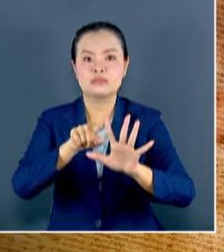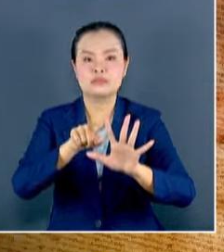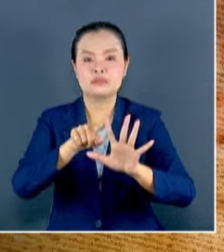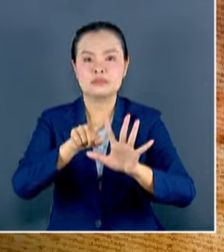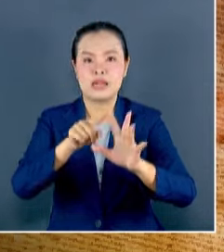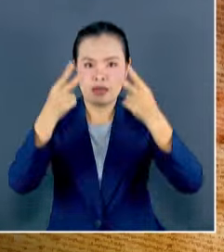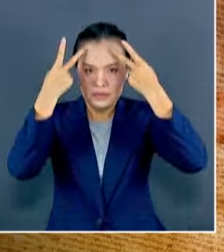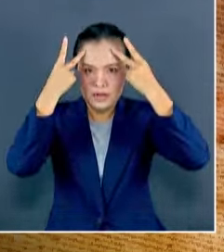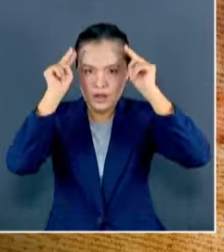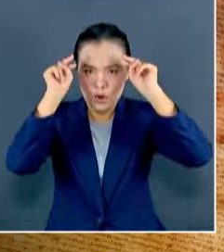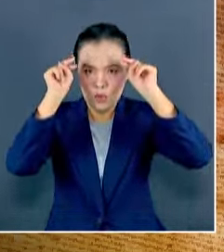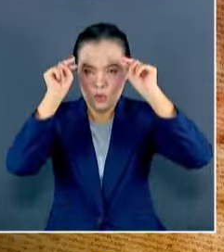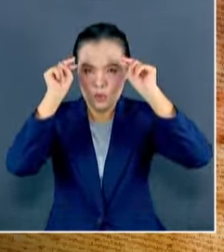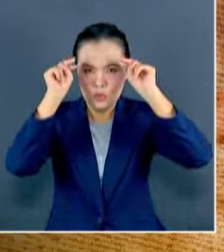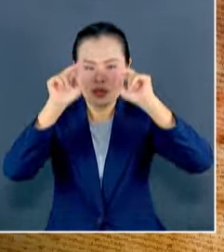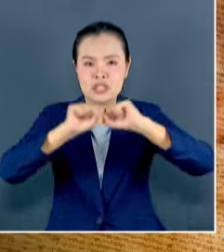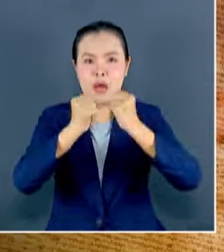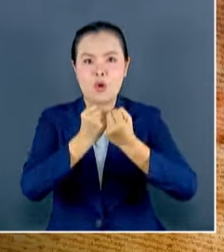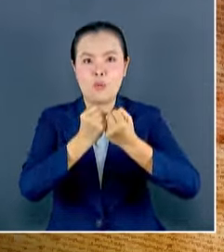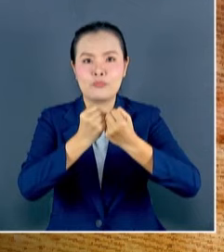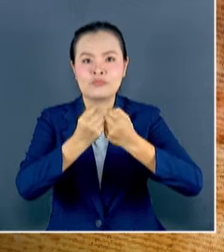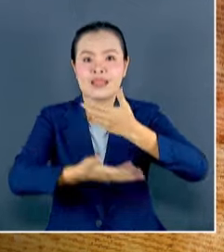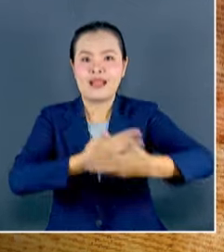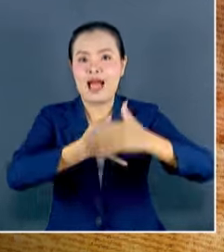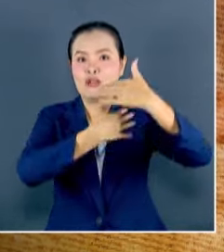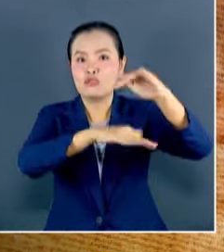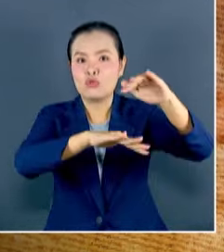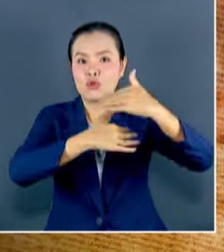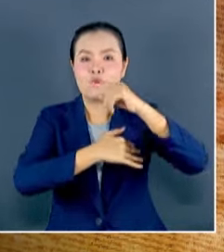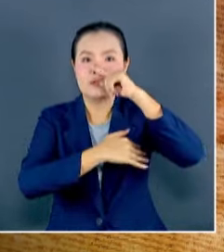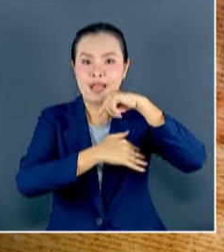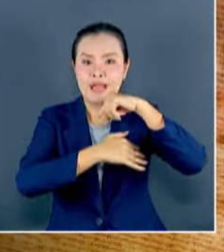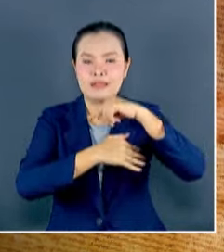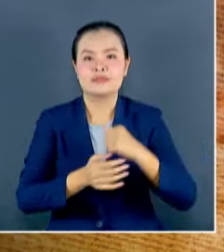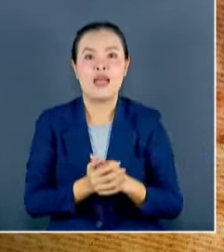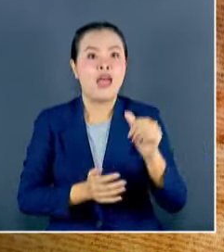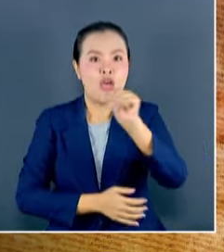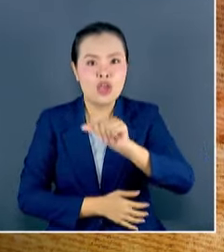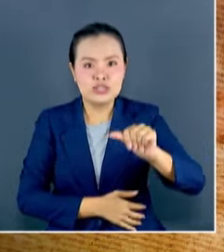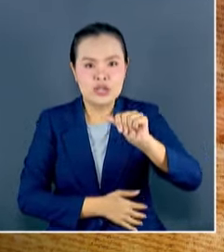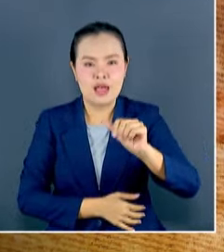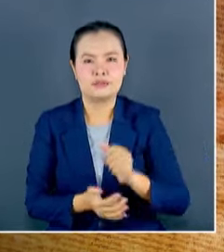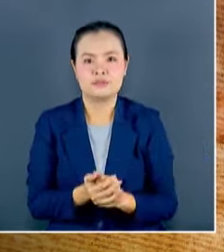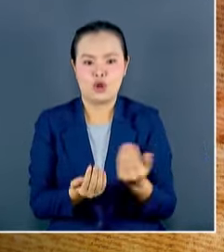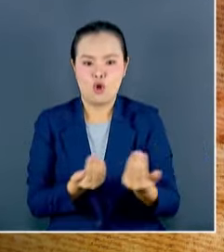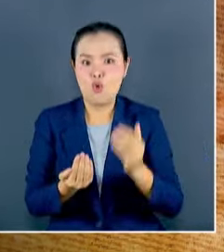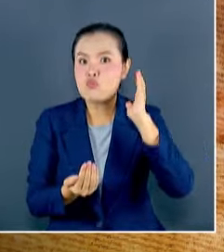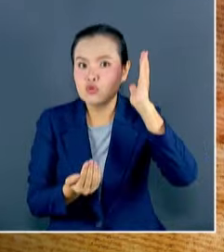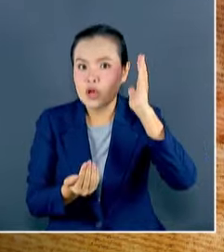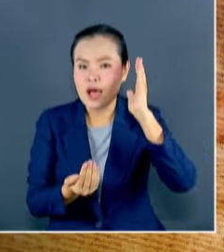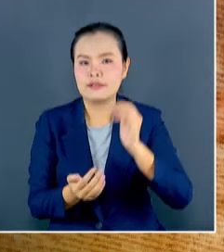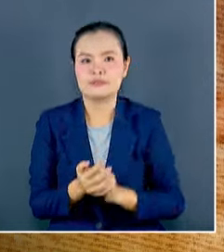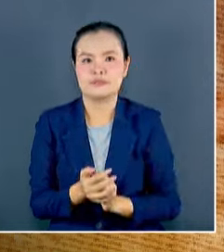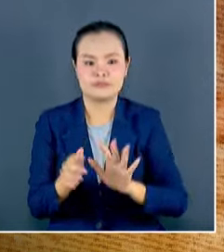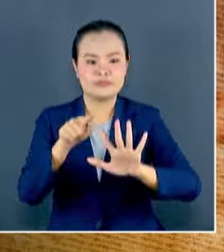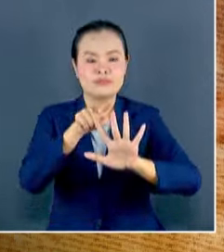ายกสมาคมการค้าแลกเปลี่ยนเศรษฐกิจไทยเอเชียหรือนายหลี่เซิ่งเจียวนะคะแล้วยังมีนายมิกซึ่งเป็นลูกของนายเก้าก็คือ